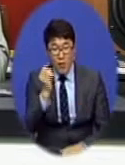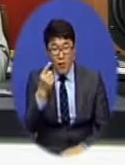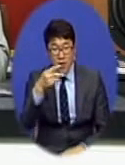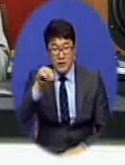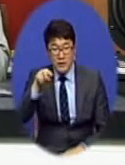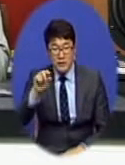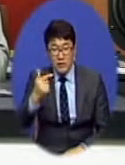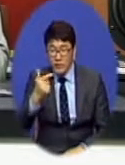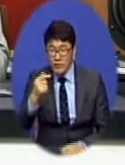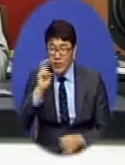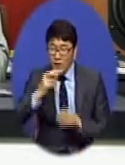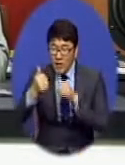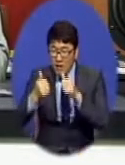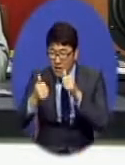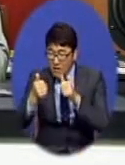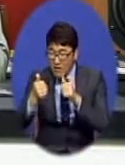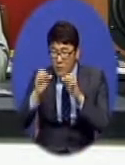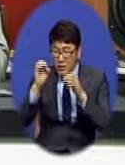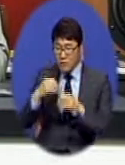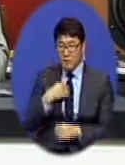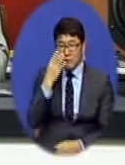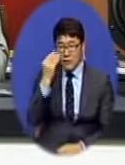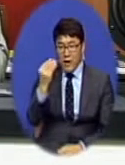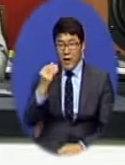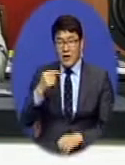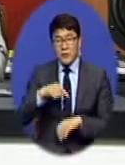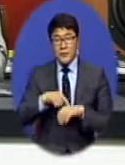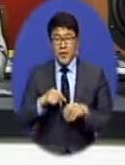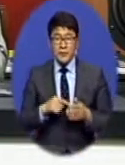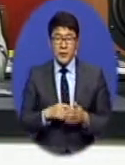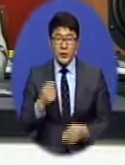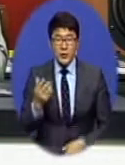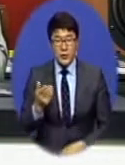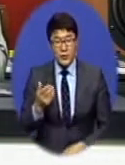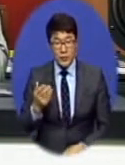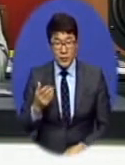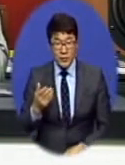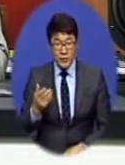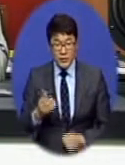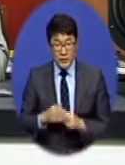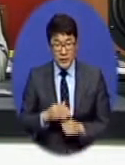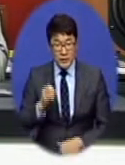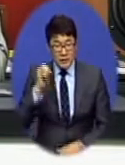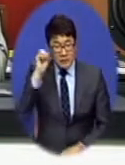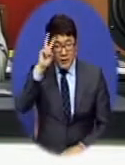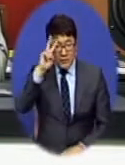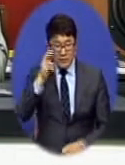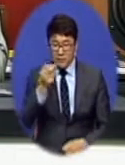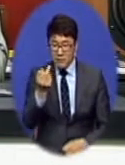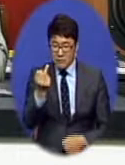프로만 네네네. 보더라고요. 근데 너무 네. 내가 그게 가슴이 아픈 거야. 네. 네, 이제 갑자기 동생도 아프다